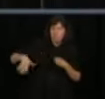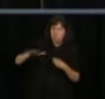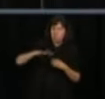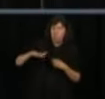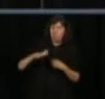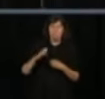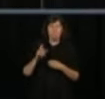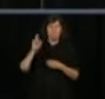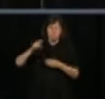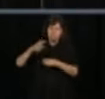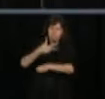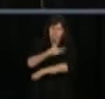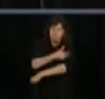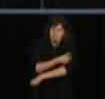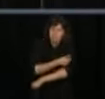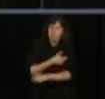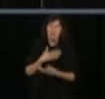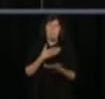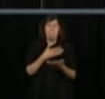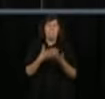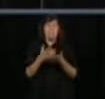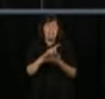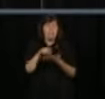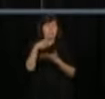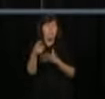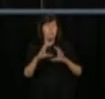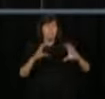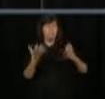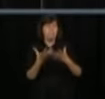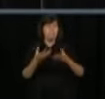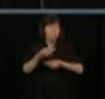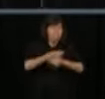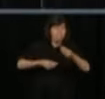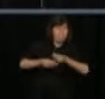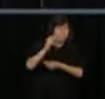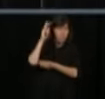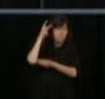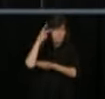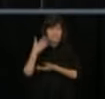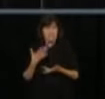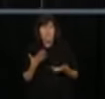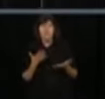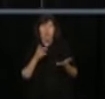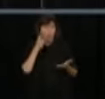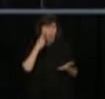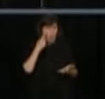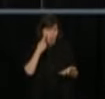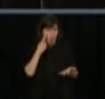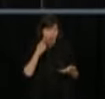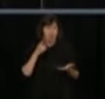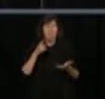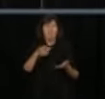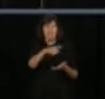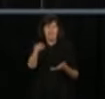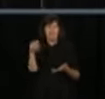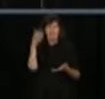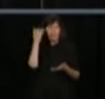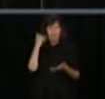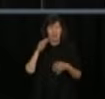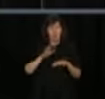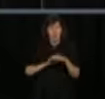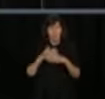regarder qu'est-ce qu'on va faire avec les proches aidants aussi, parce que vous savez que ça a été un enjeu. Bon, je ne veux pas inquiéter personne, parce qu'encore une fois, on